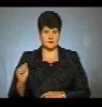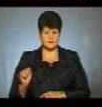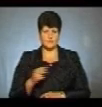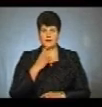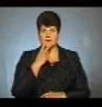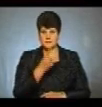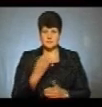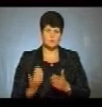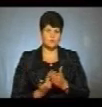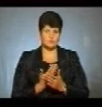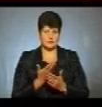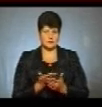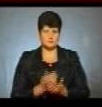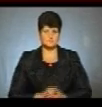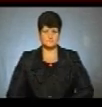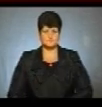у випуску.